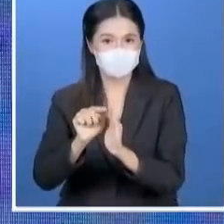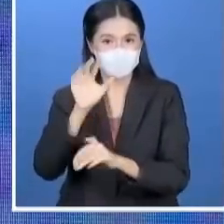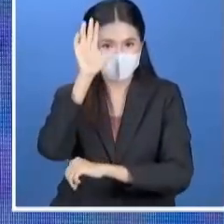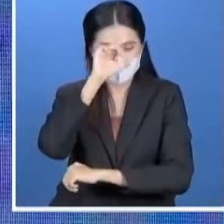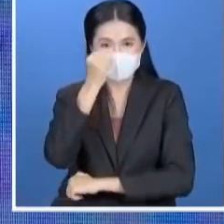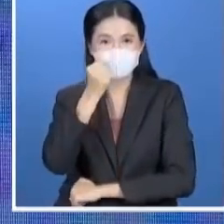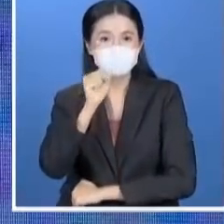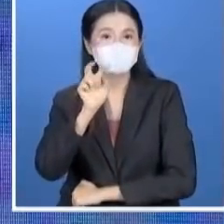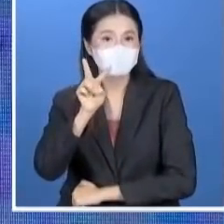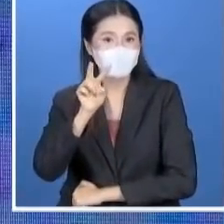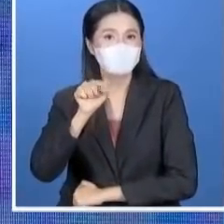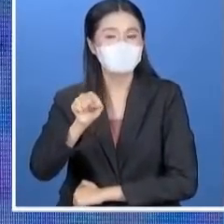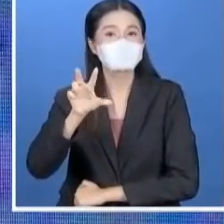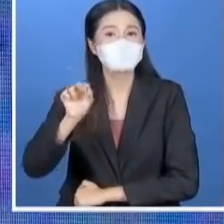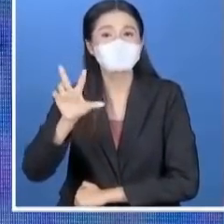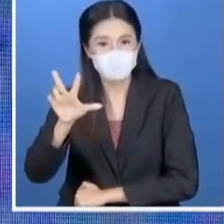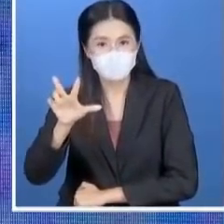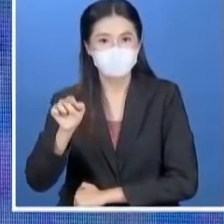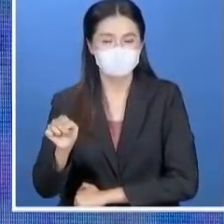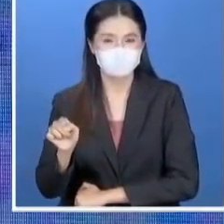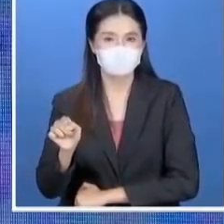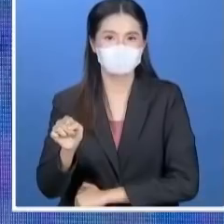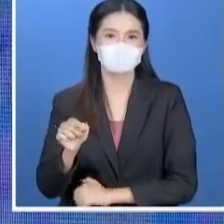22:33ต่อเนื่อง22:34นะครับ